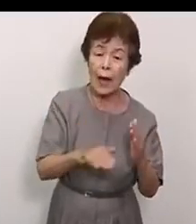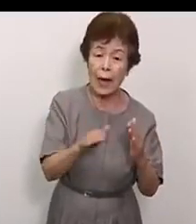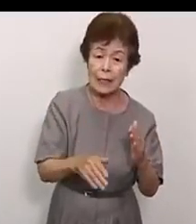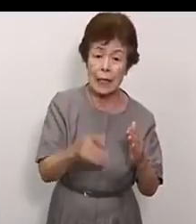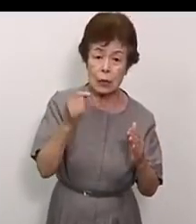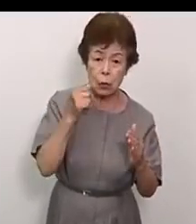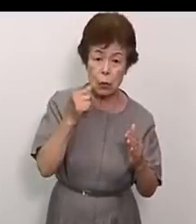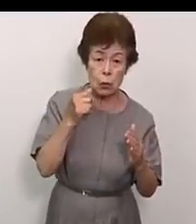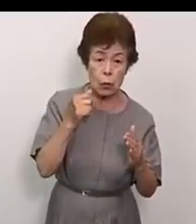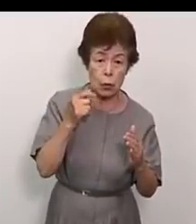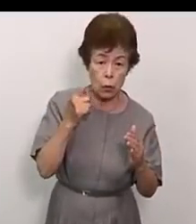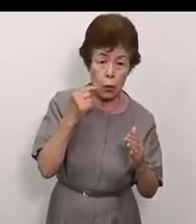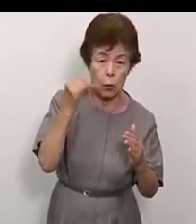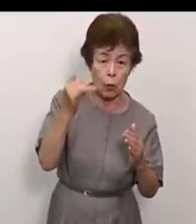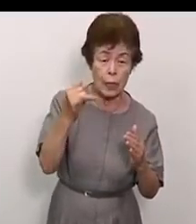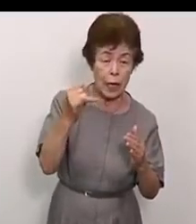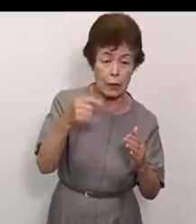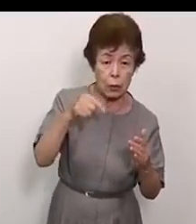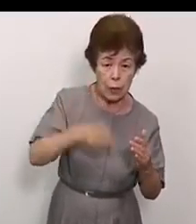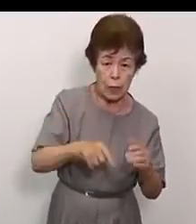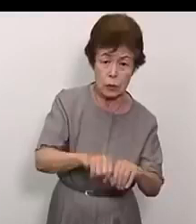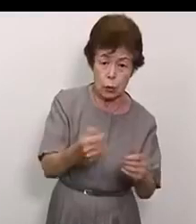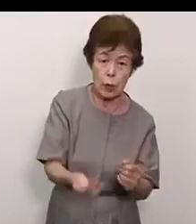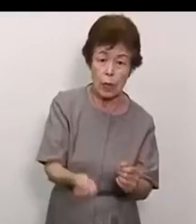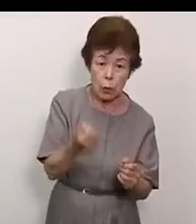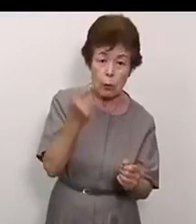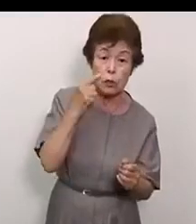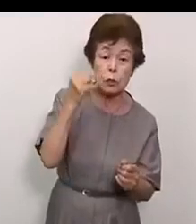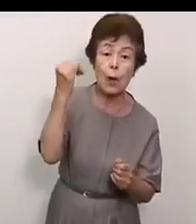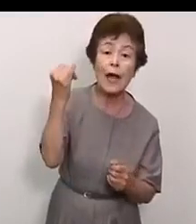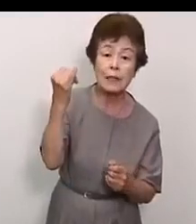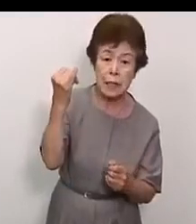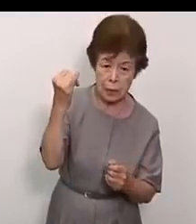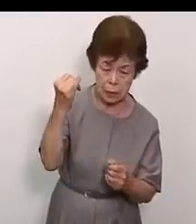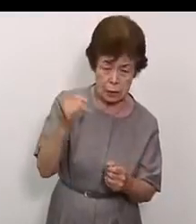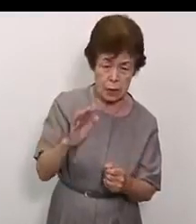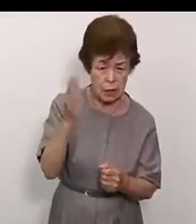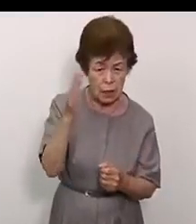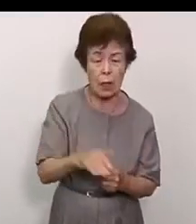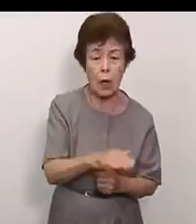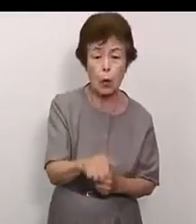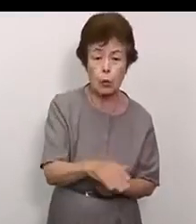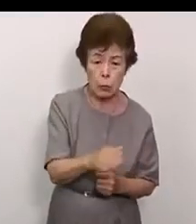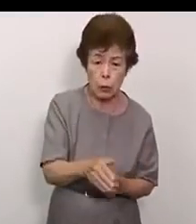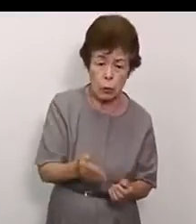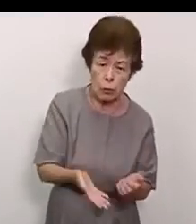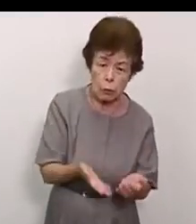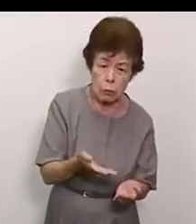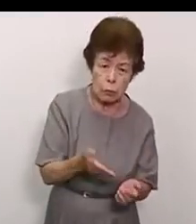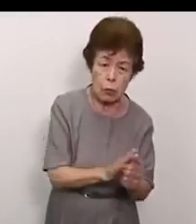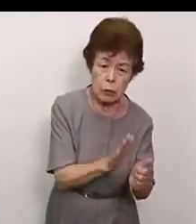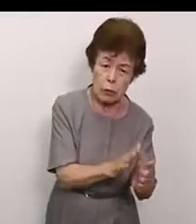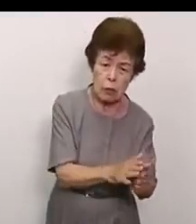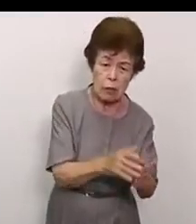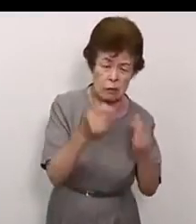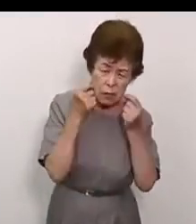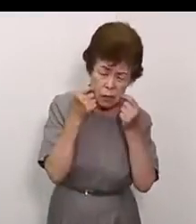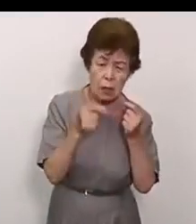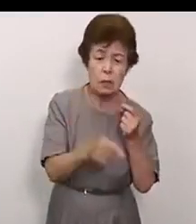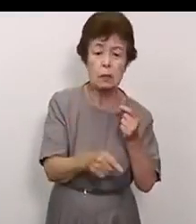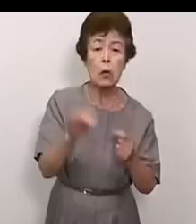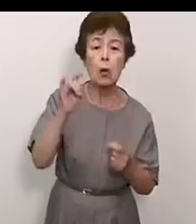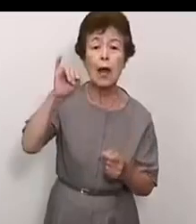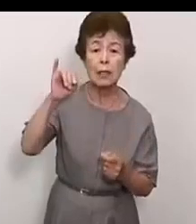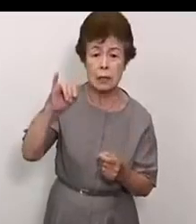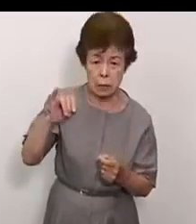障害をお持ちの方がいらっしゃって、なかなか子どもの面倒を見るっていうことも困難な、お母さんが